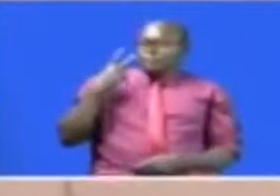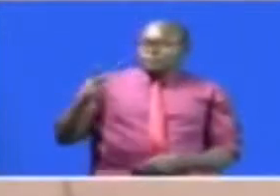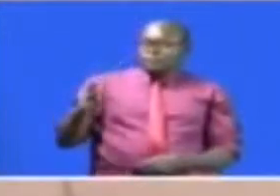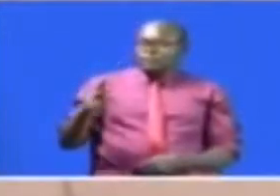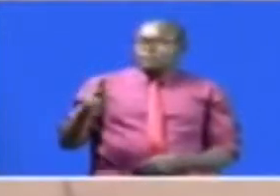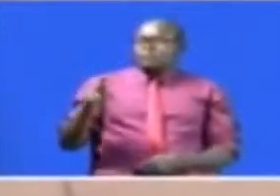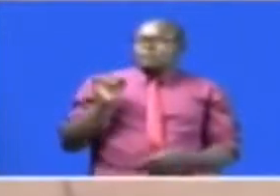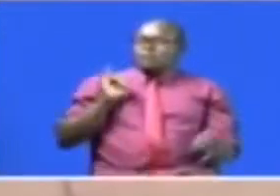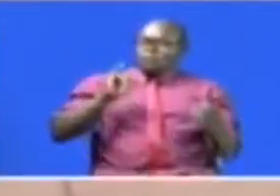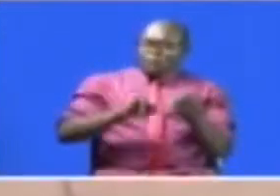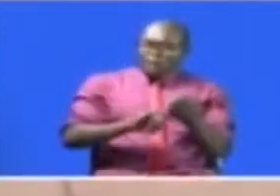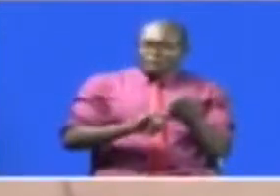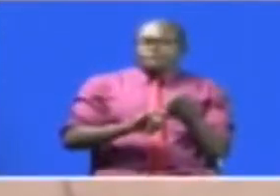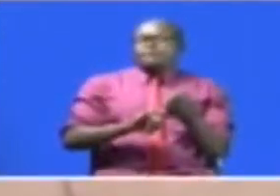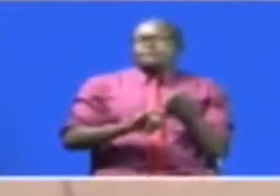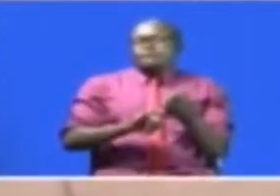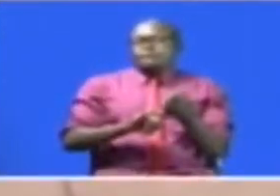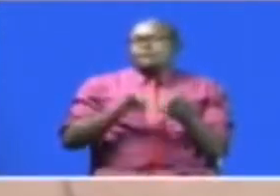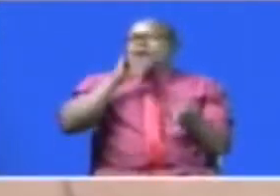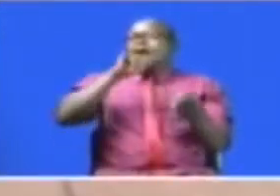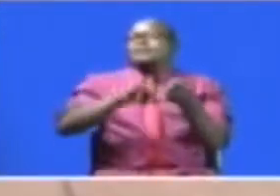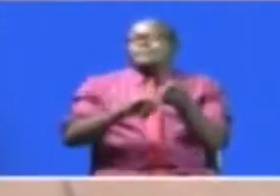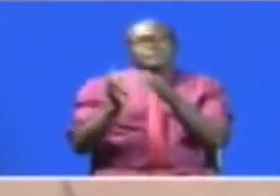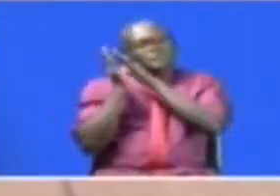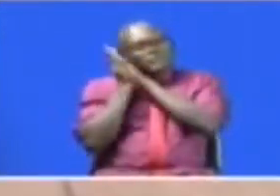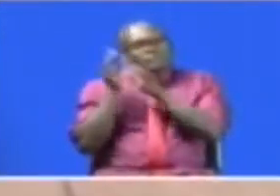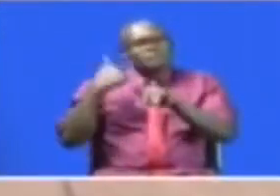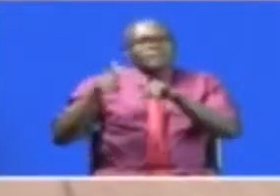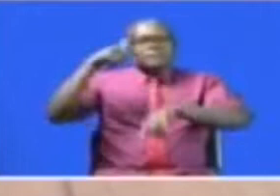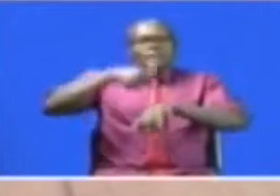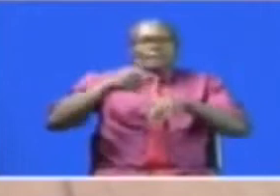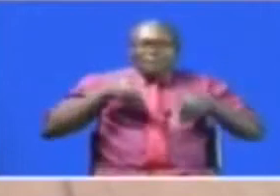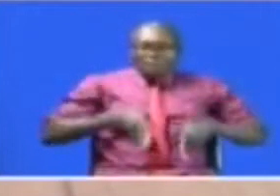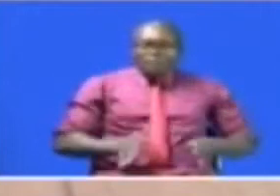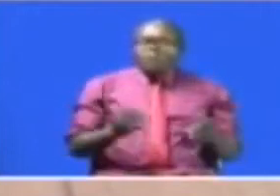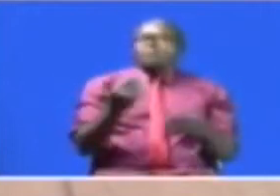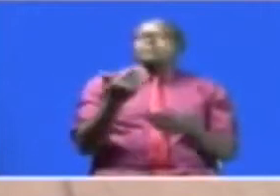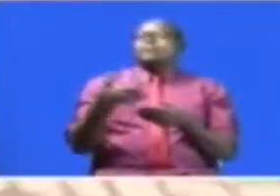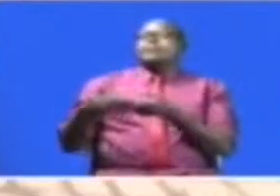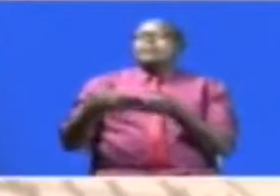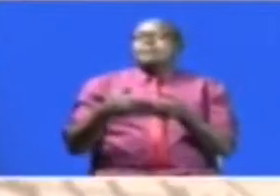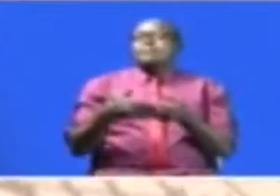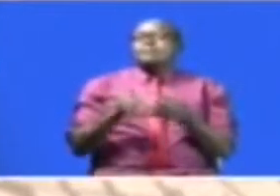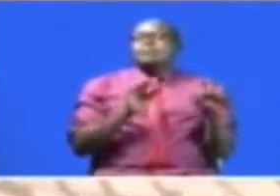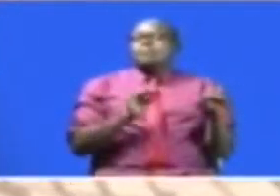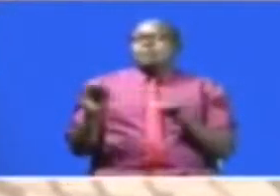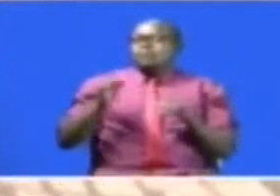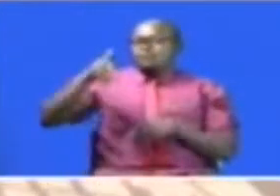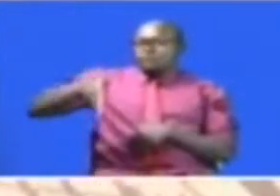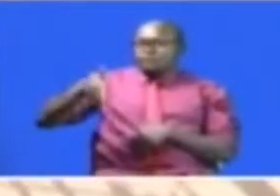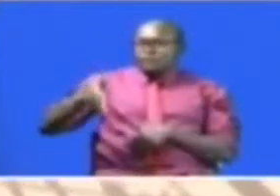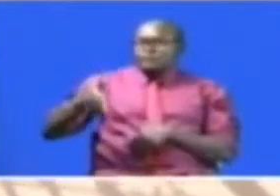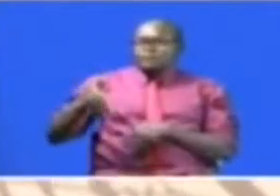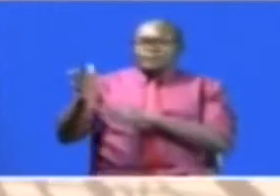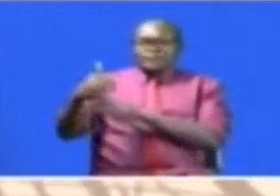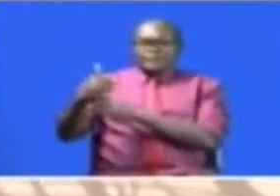mke na mume wanaweza kulala kitanda hiki. Tatizo ni kwamba wakati wanapopata mtoto wanakuwa ni watu wa tunaita kuranda mara kwa mara. Na leo ikiwa ni